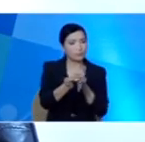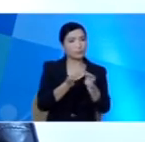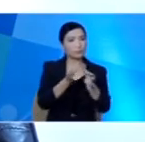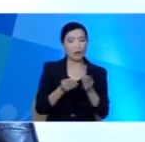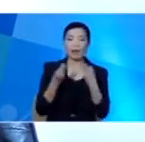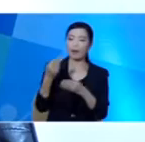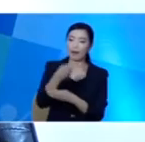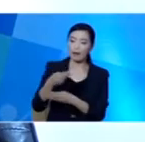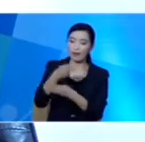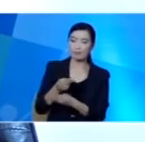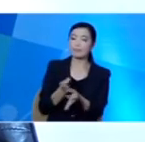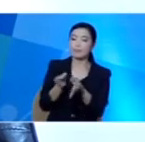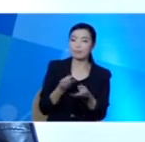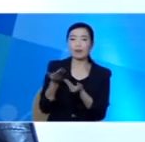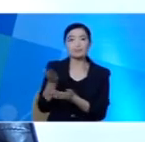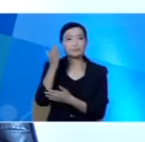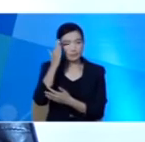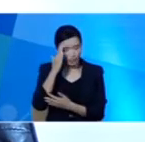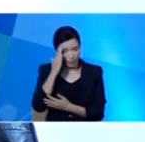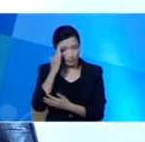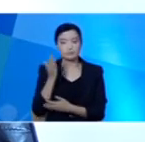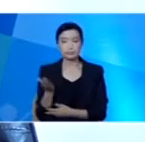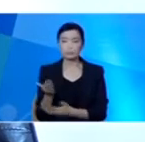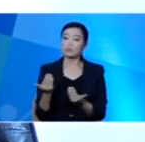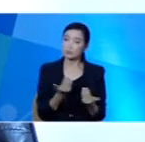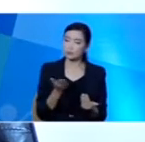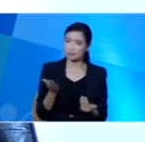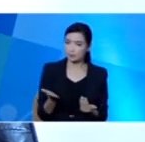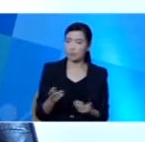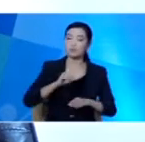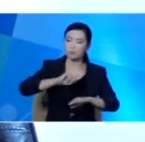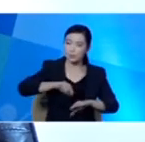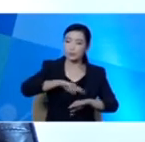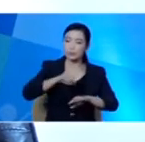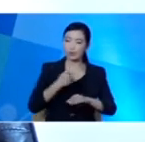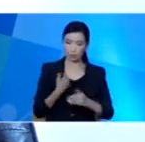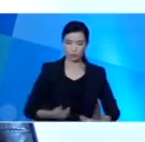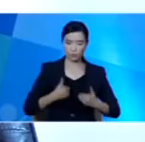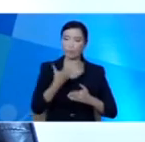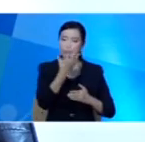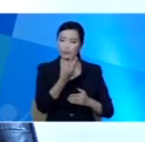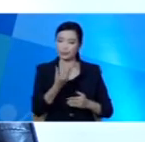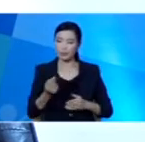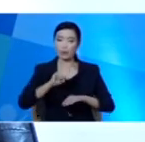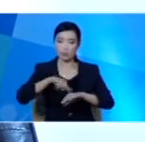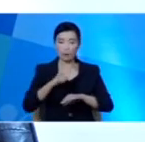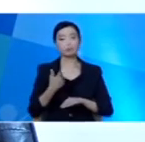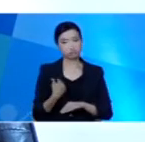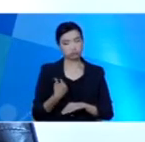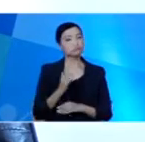ให้หลานคนนี้ฟังว่าลูกจงใช้เวลาที่เหลืออยู่ในภพชาตินี้เราอาจจะไม่ได้กลับม